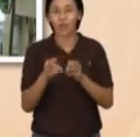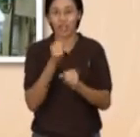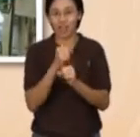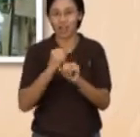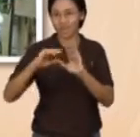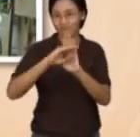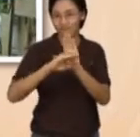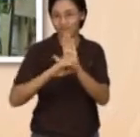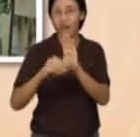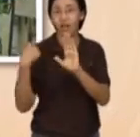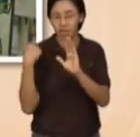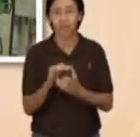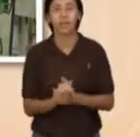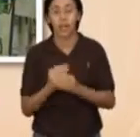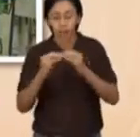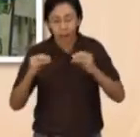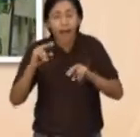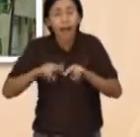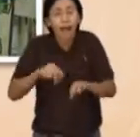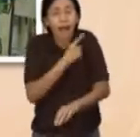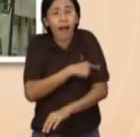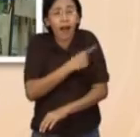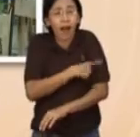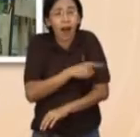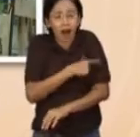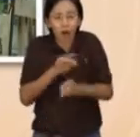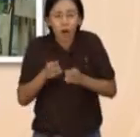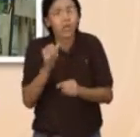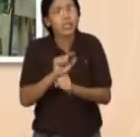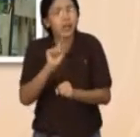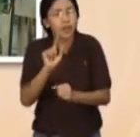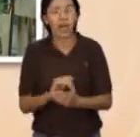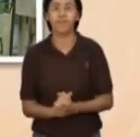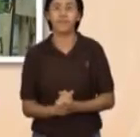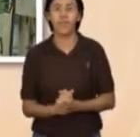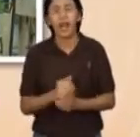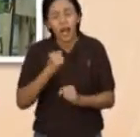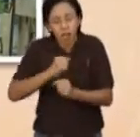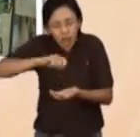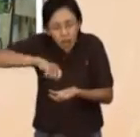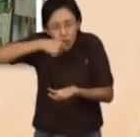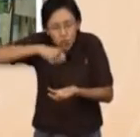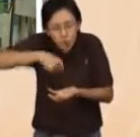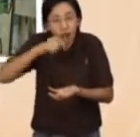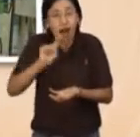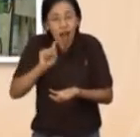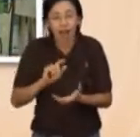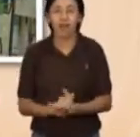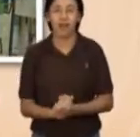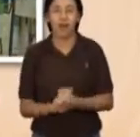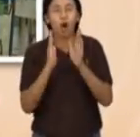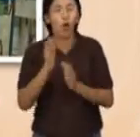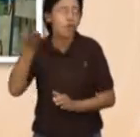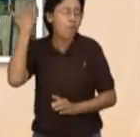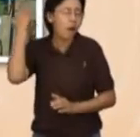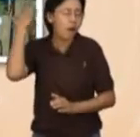ะ ผมจะคุยถึงเรื่องลูกลอกนิดนึงว่าทำไมเขาถึงทำลูกลอกขึ้นมาแกงมาเป็นแกงจืดนะฮะก็คือคนสมัยเก่า